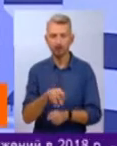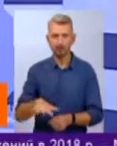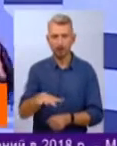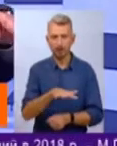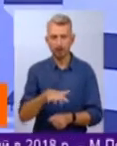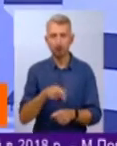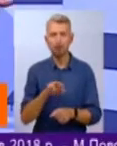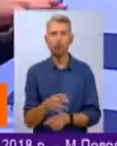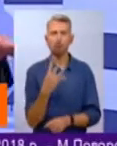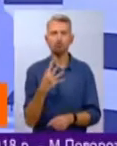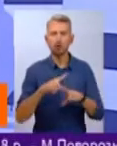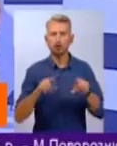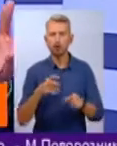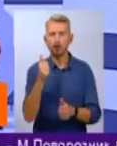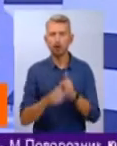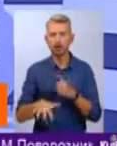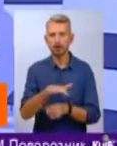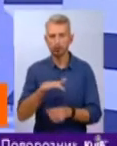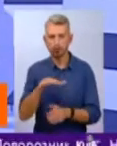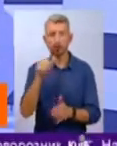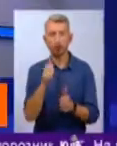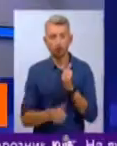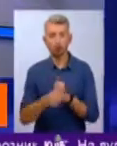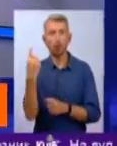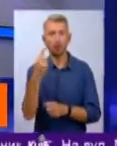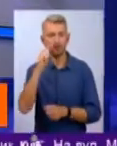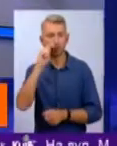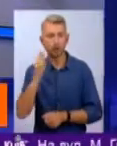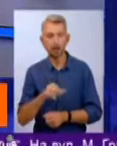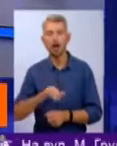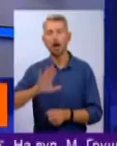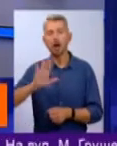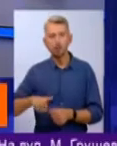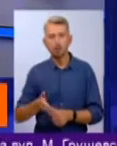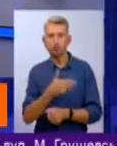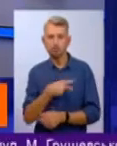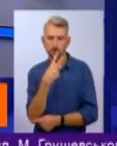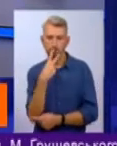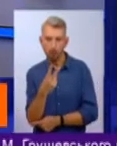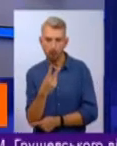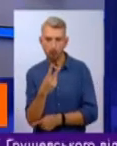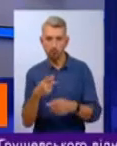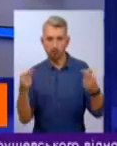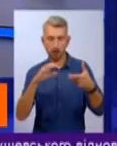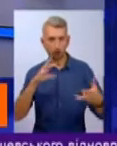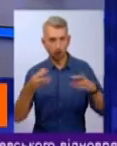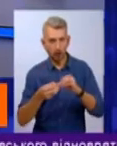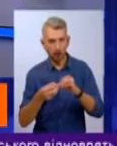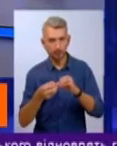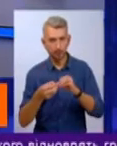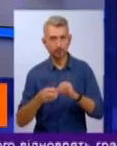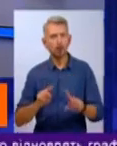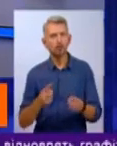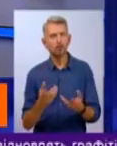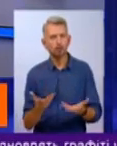по 4 школи на кожній території, тобто в кожній області України. І далі ми побачимо відповідні результати.